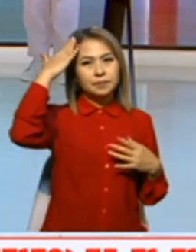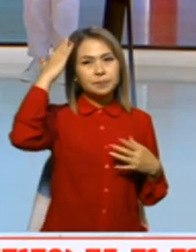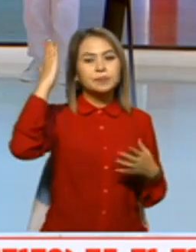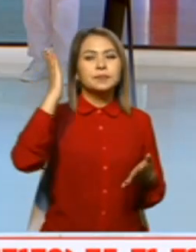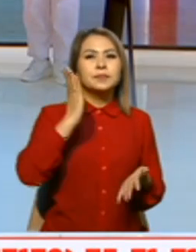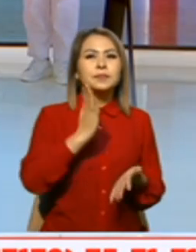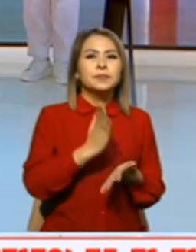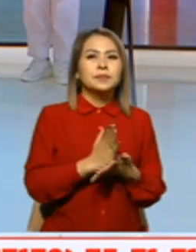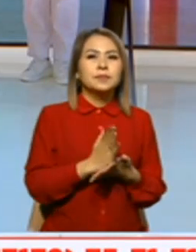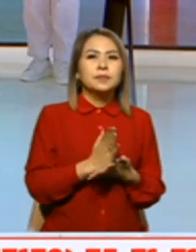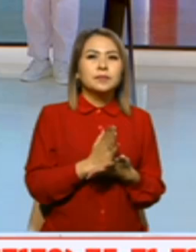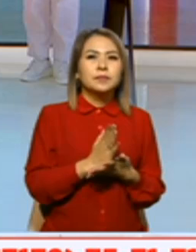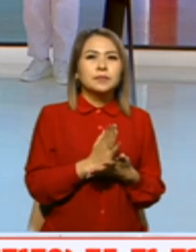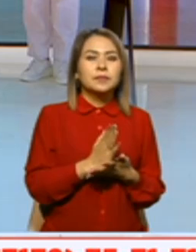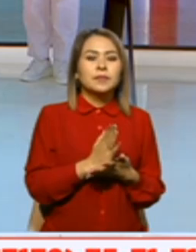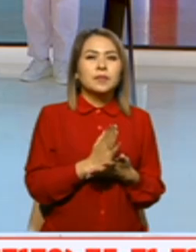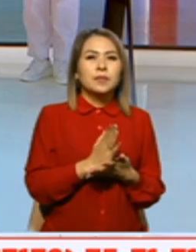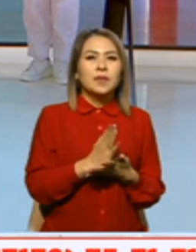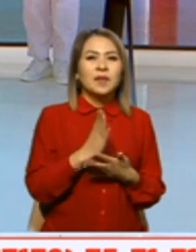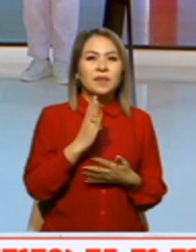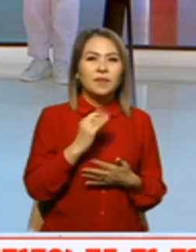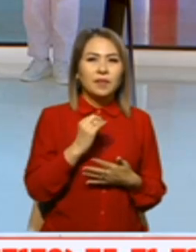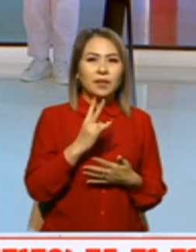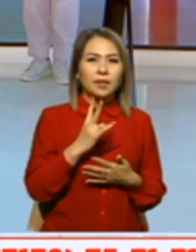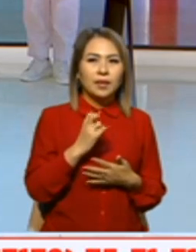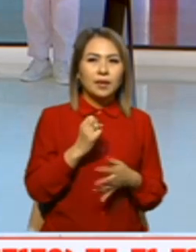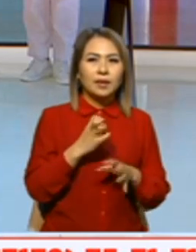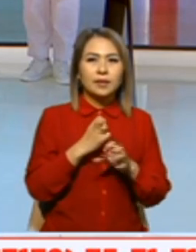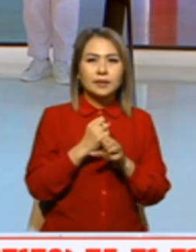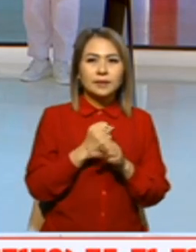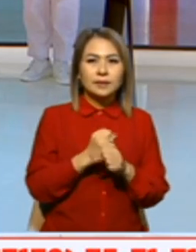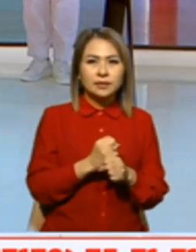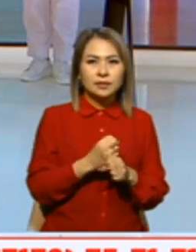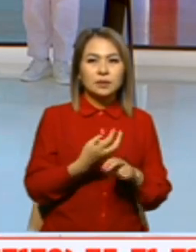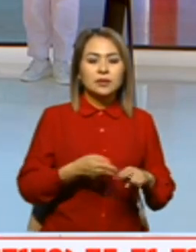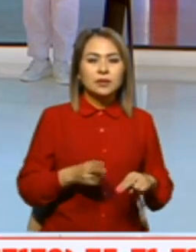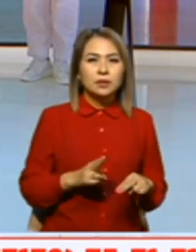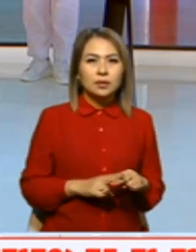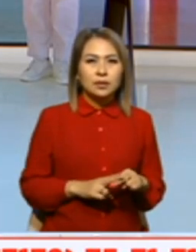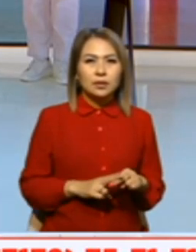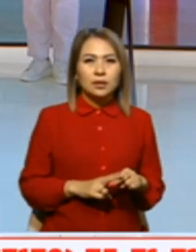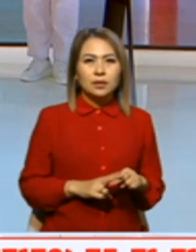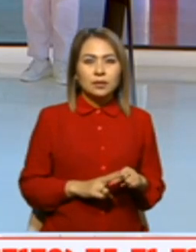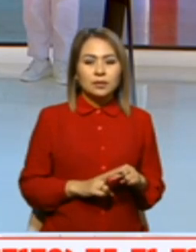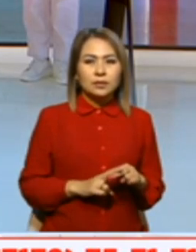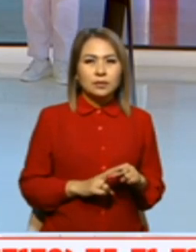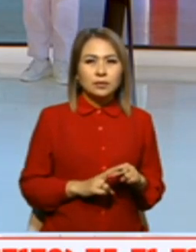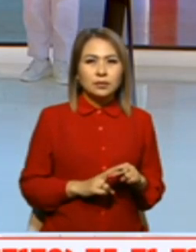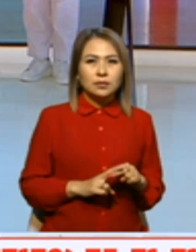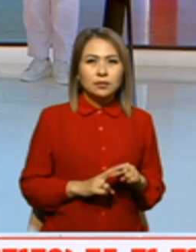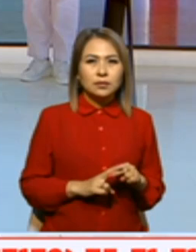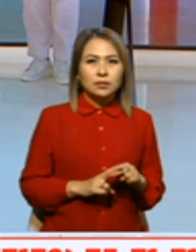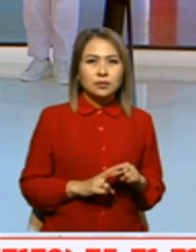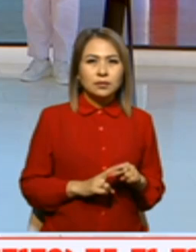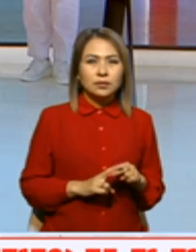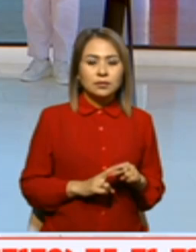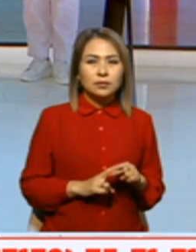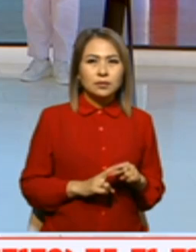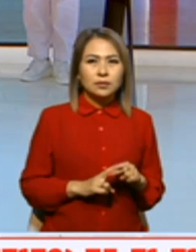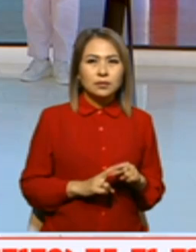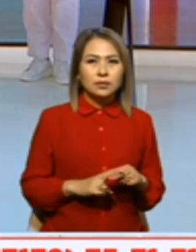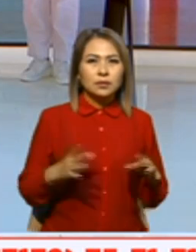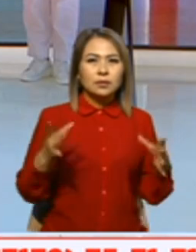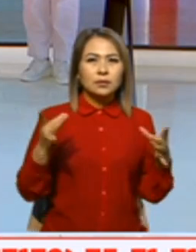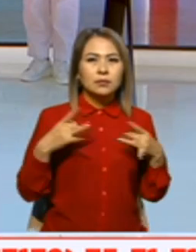бар деп тамыры қысылған деді да. Тамыры қысылған деді. Соған музейге түсіріп едік, тамыры қысылған деп сөйтіп